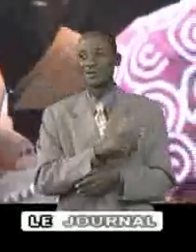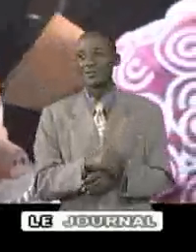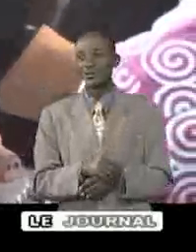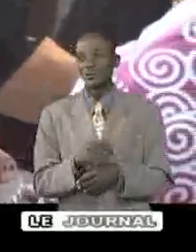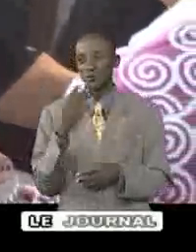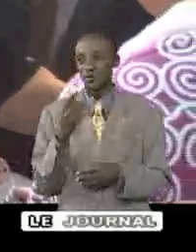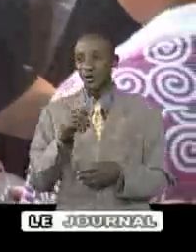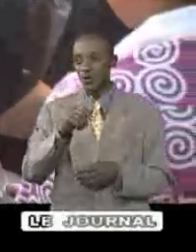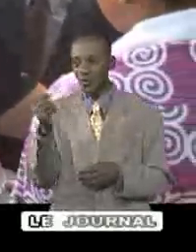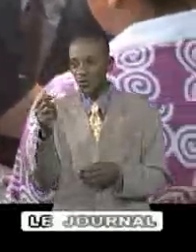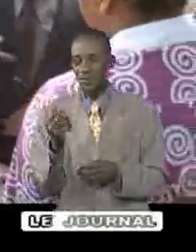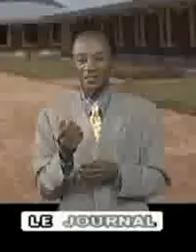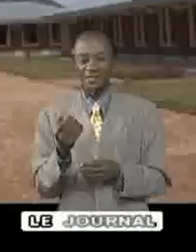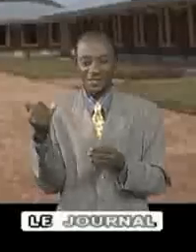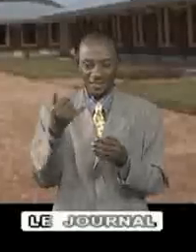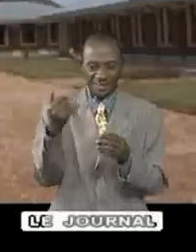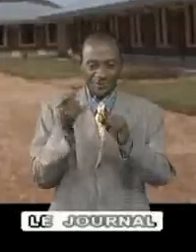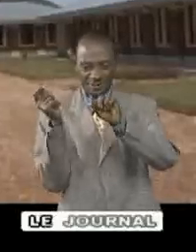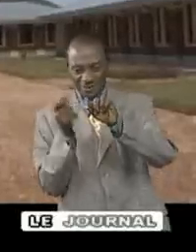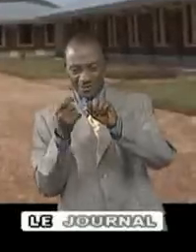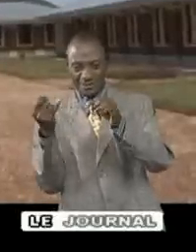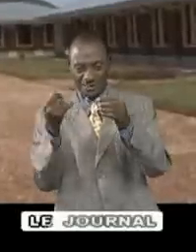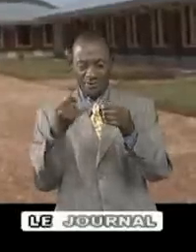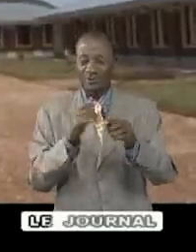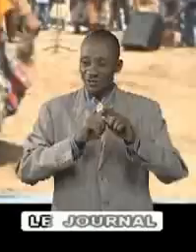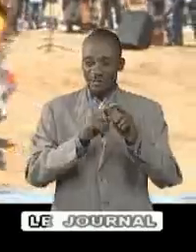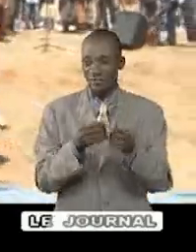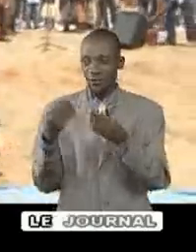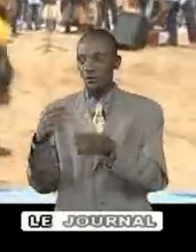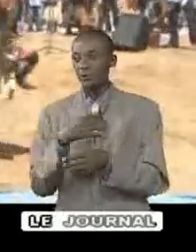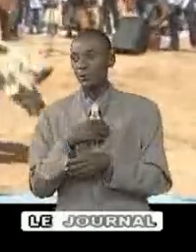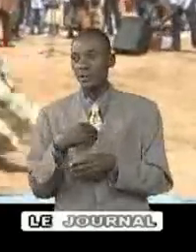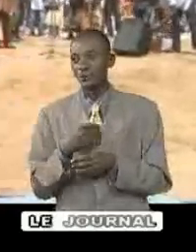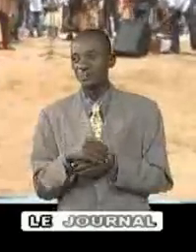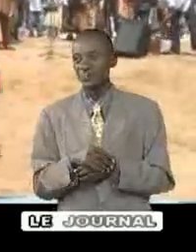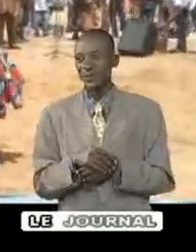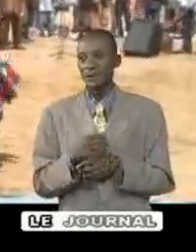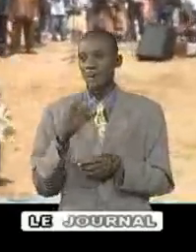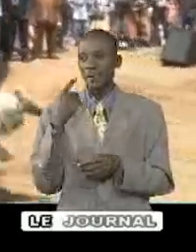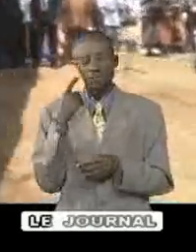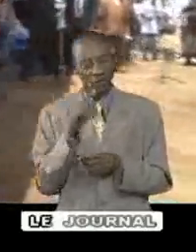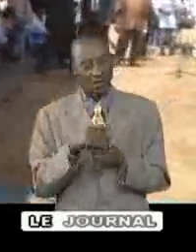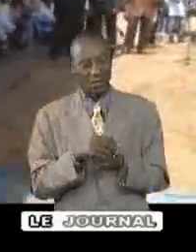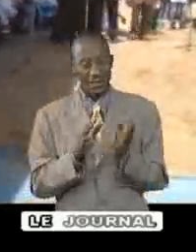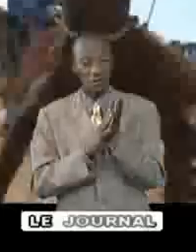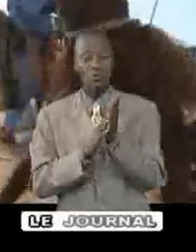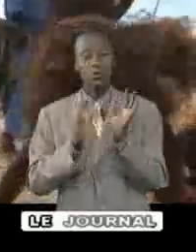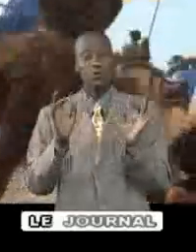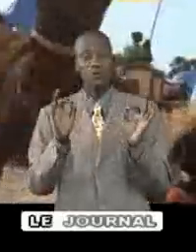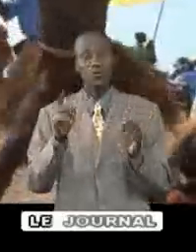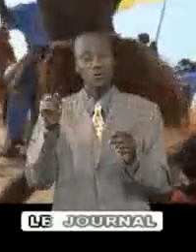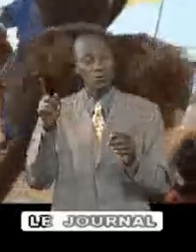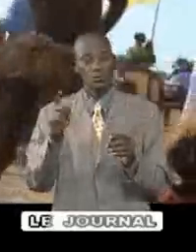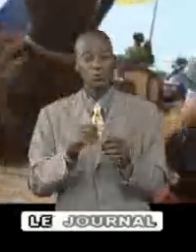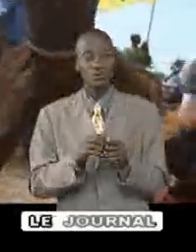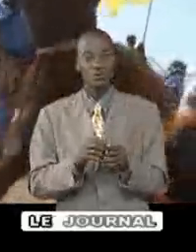des objets d'art de diverses formes. Cette infrastructure moderne qui a poussé tel un champignon dans ce coin perdu de la commune de